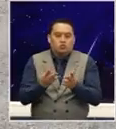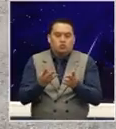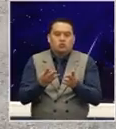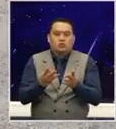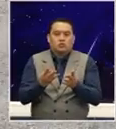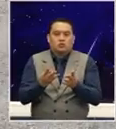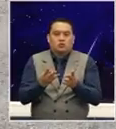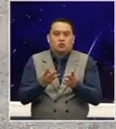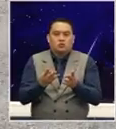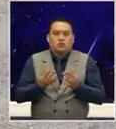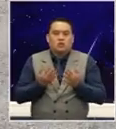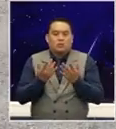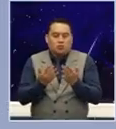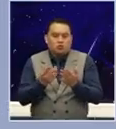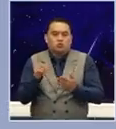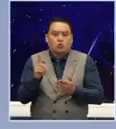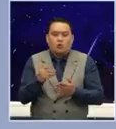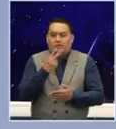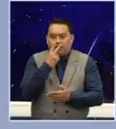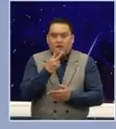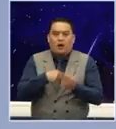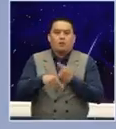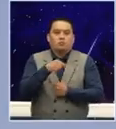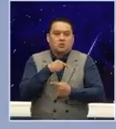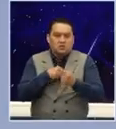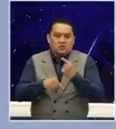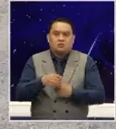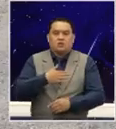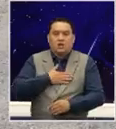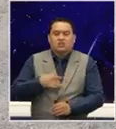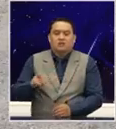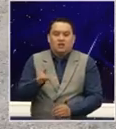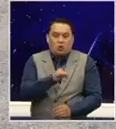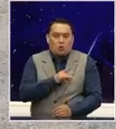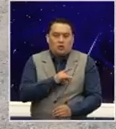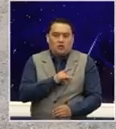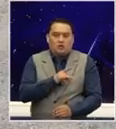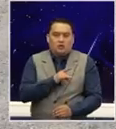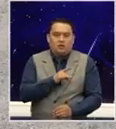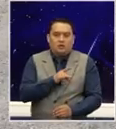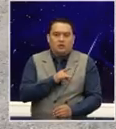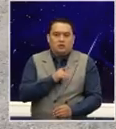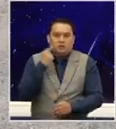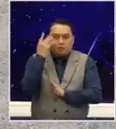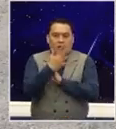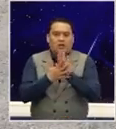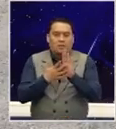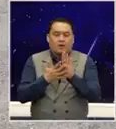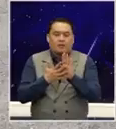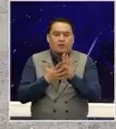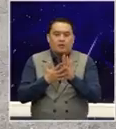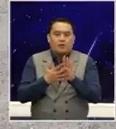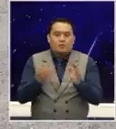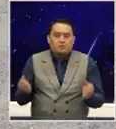населения. Что мы видим сегодня? Что частные предприниматели нашего региона Алакульского с пониманием и с